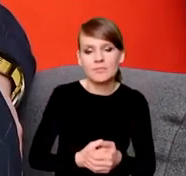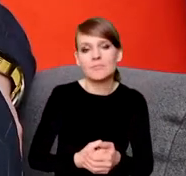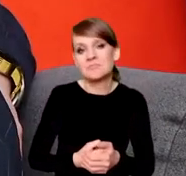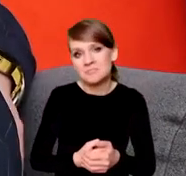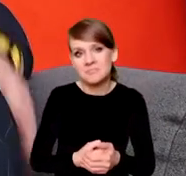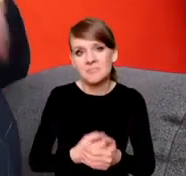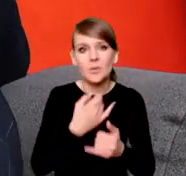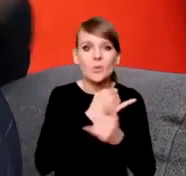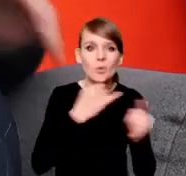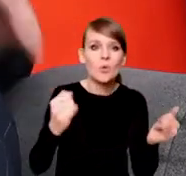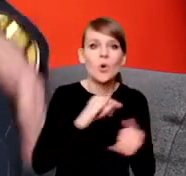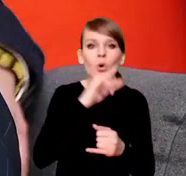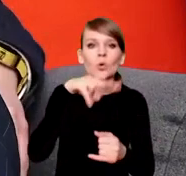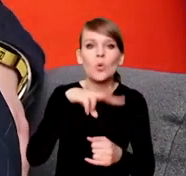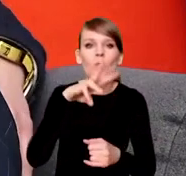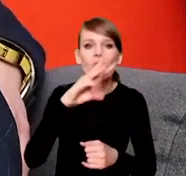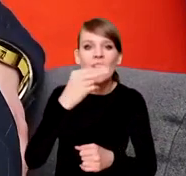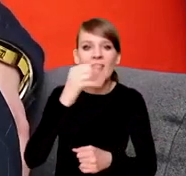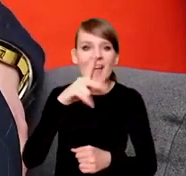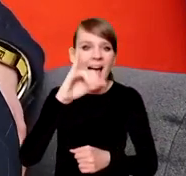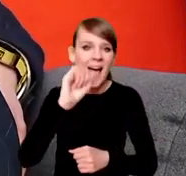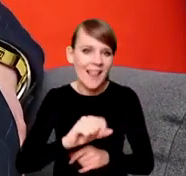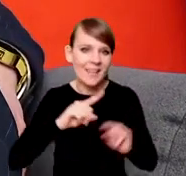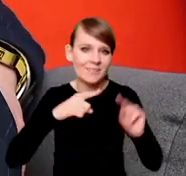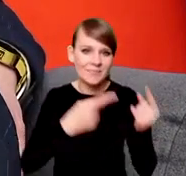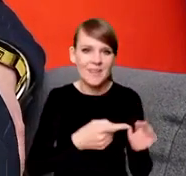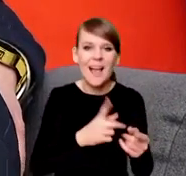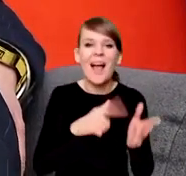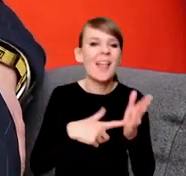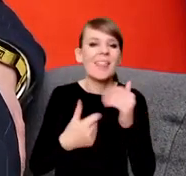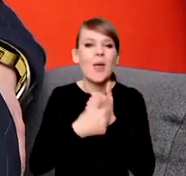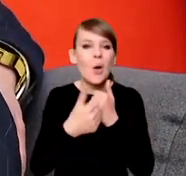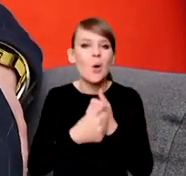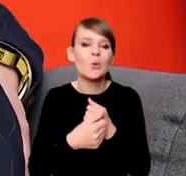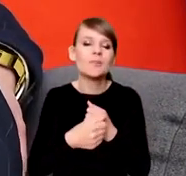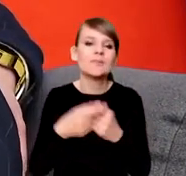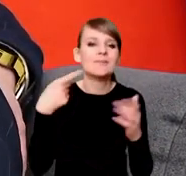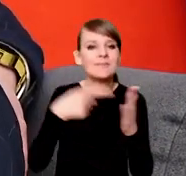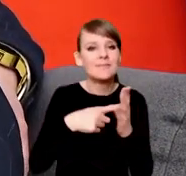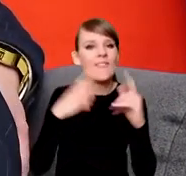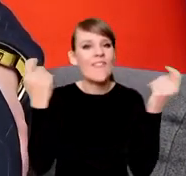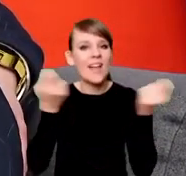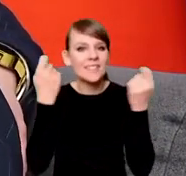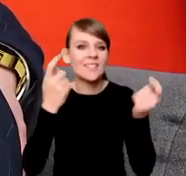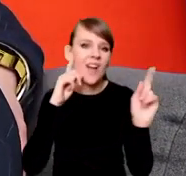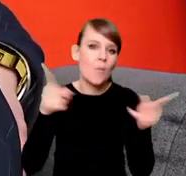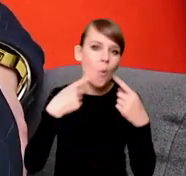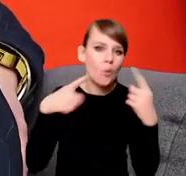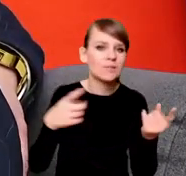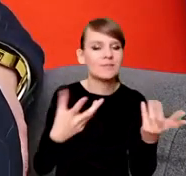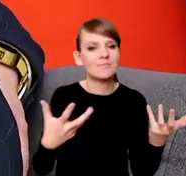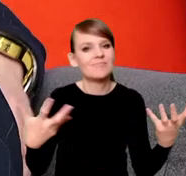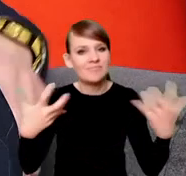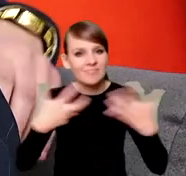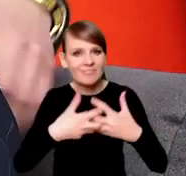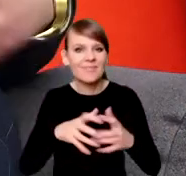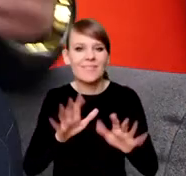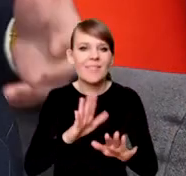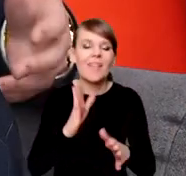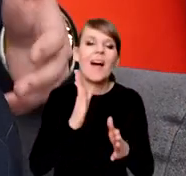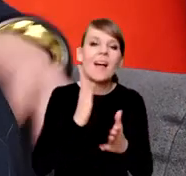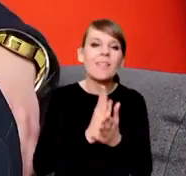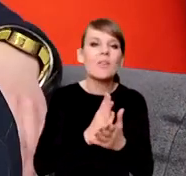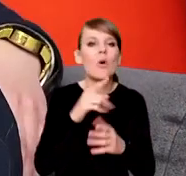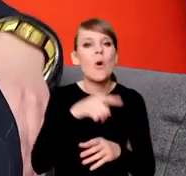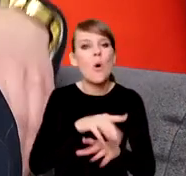wydarzenia juwenaliowe, ale nie rozumiane jako te powiedzmy aspekty integracyjne festiwalu muzycznego, tylko wszystkie aspekty towarzyszące, całe